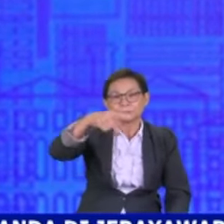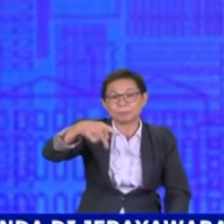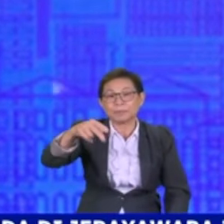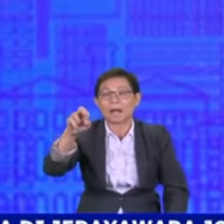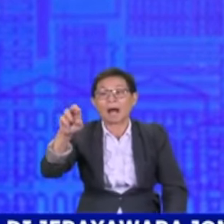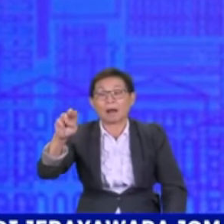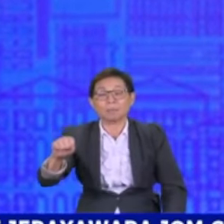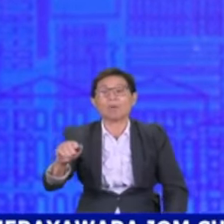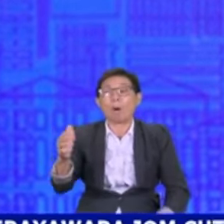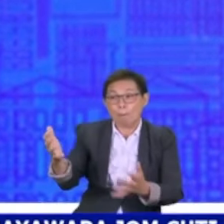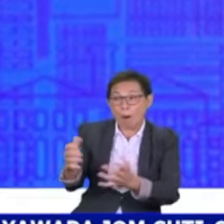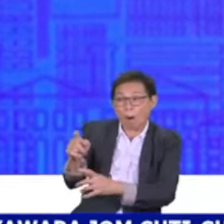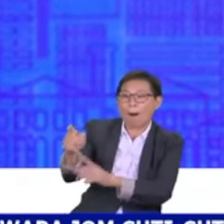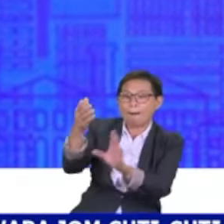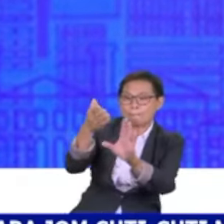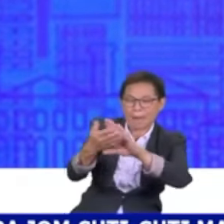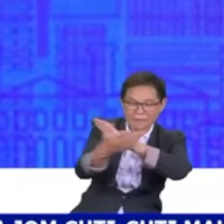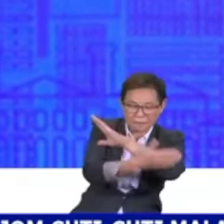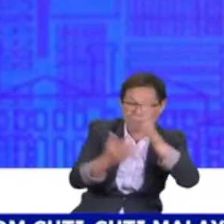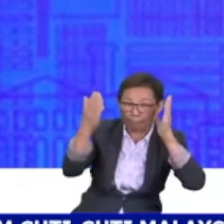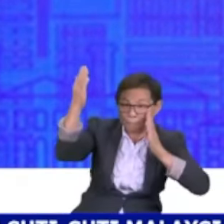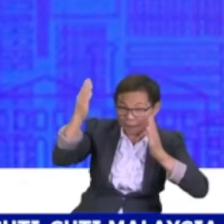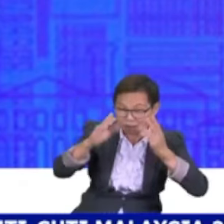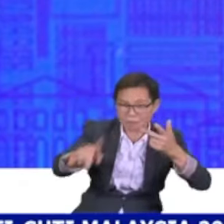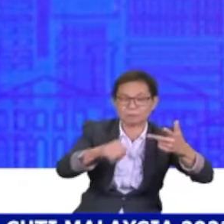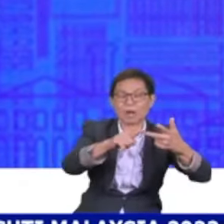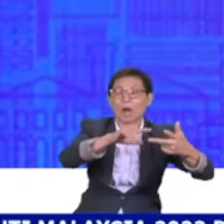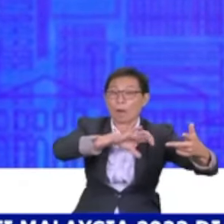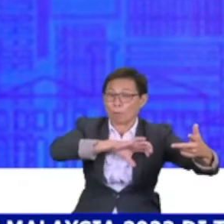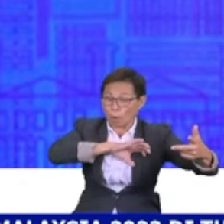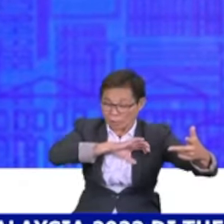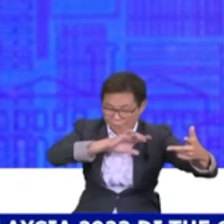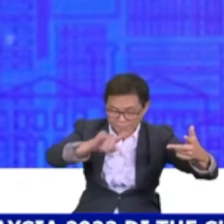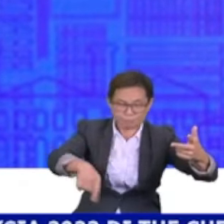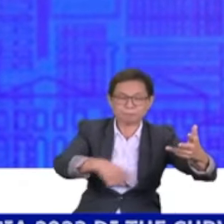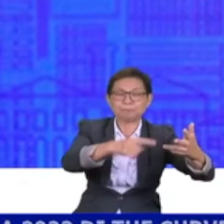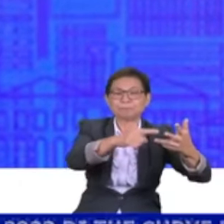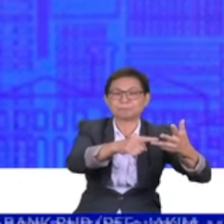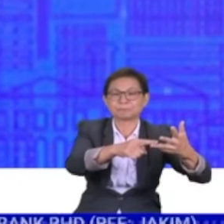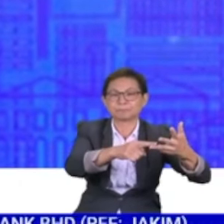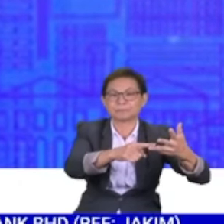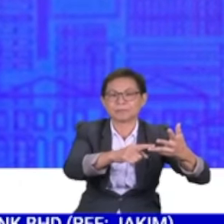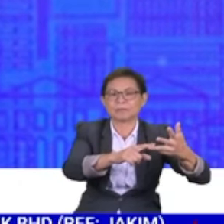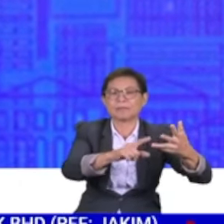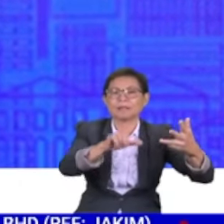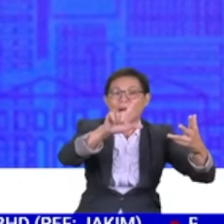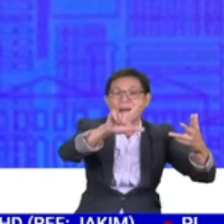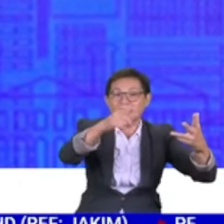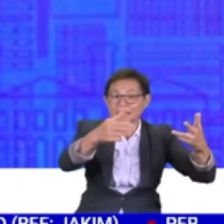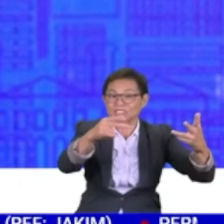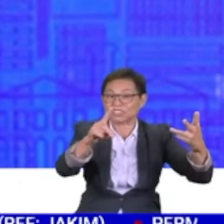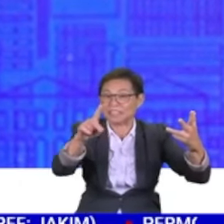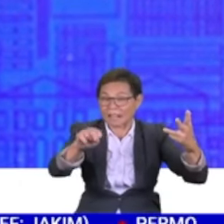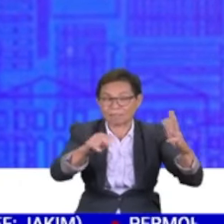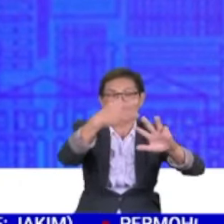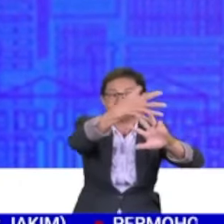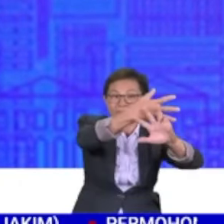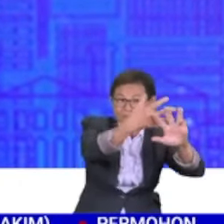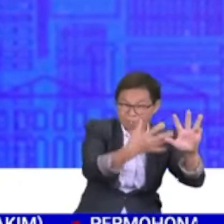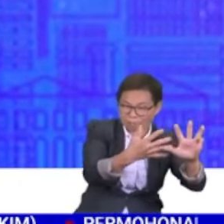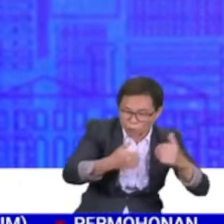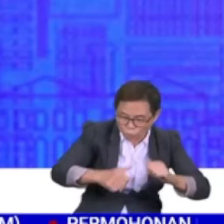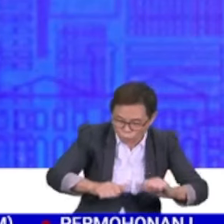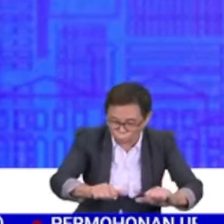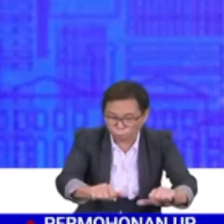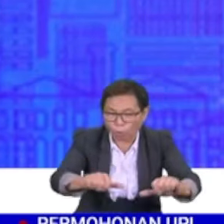Malaysia SPRM, Bank Negara Malaysia BNM, Polis Diraja Malaysia PDRM dan Lembaga Hasil Dalam Negeri LHDN